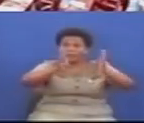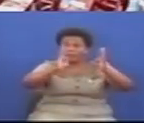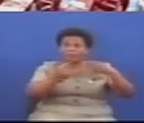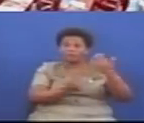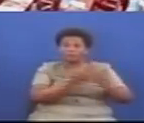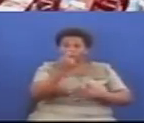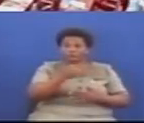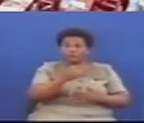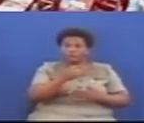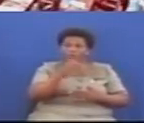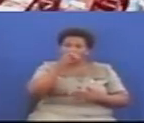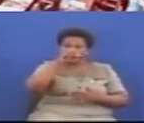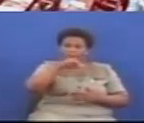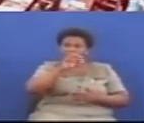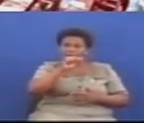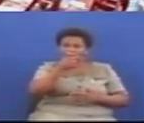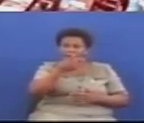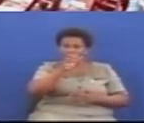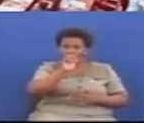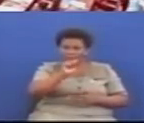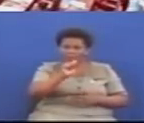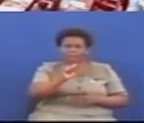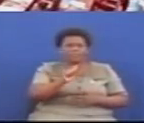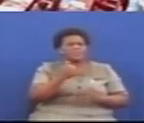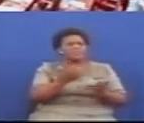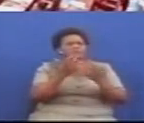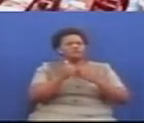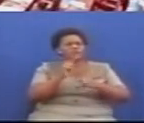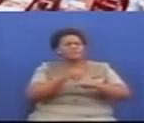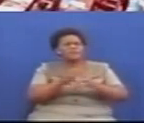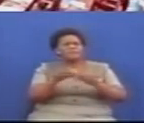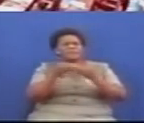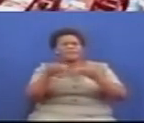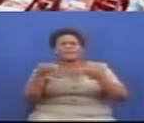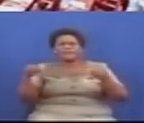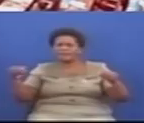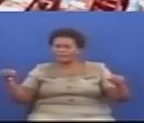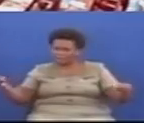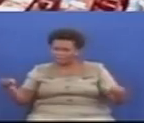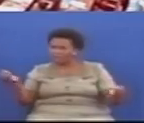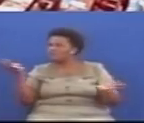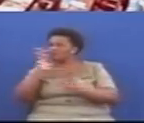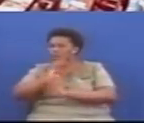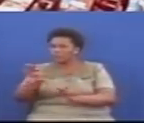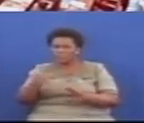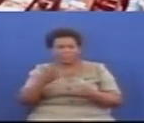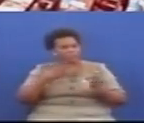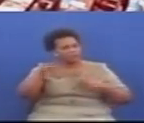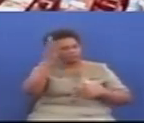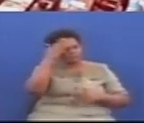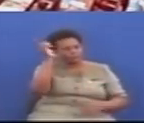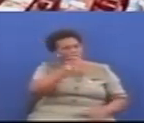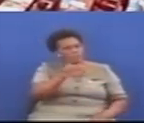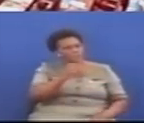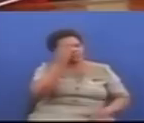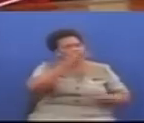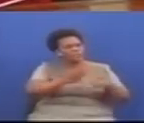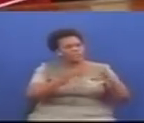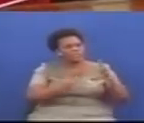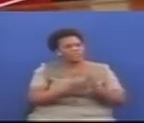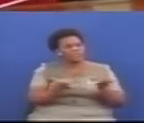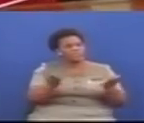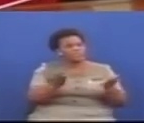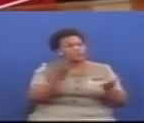uanze umepita muda mrefu bila mkandarasi huyo kukamilisha kazi. Je, ni lini ujenzi huu utakamilika ili kuondolea adha wananchi wanaotumia barabara